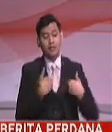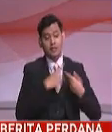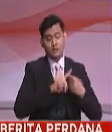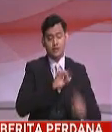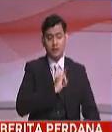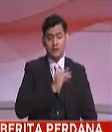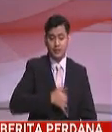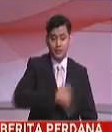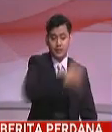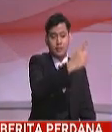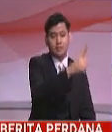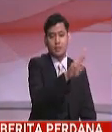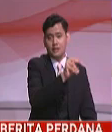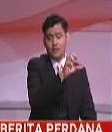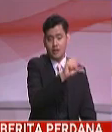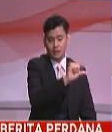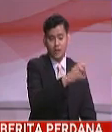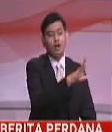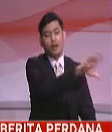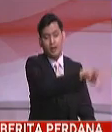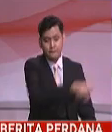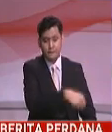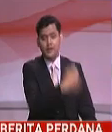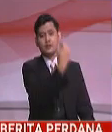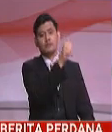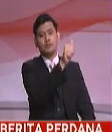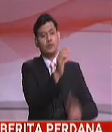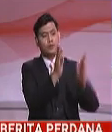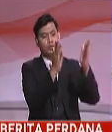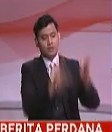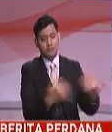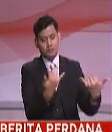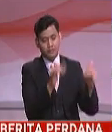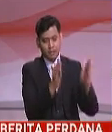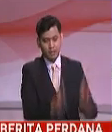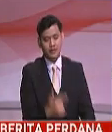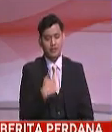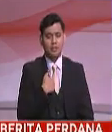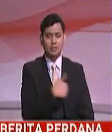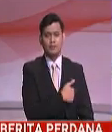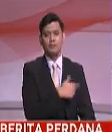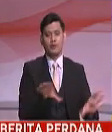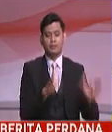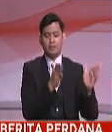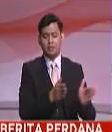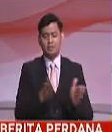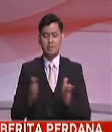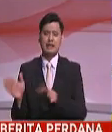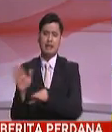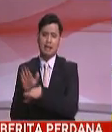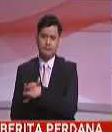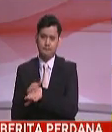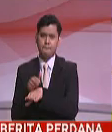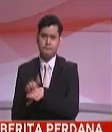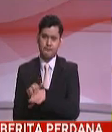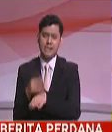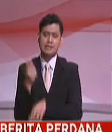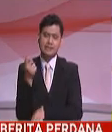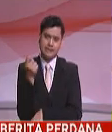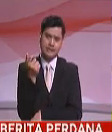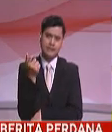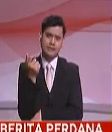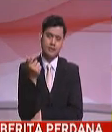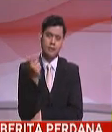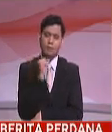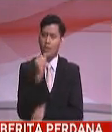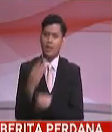Keningau, ambil 10 orang pemain. Jadi yang itu yang buat kita punya perancangan agak macam